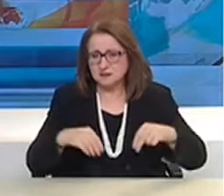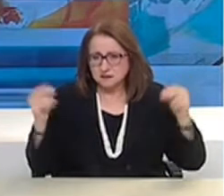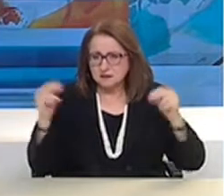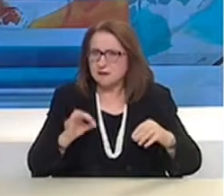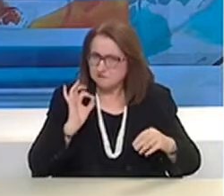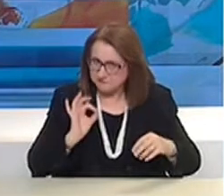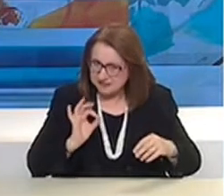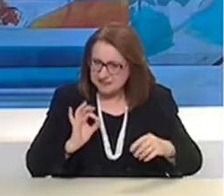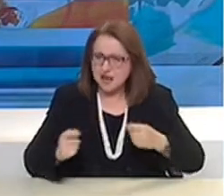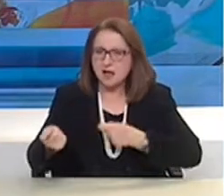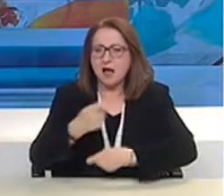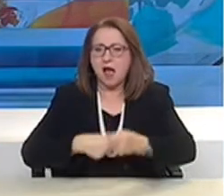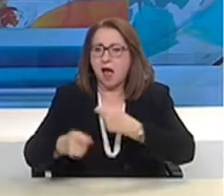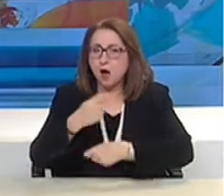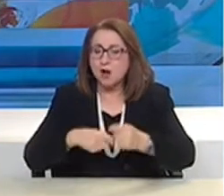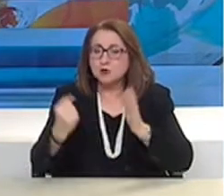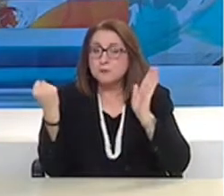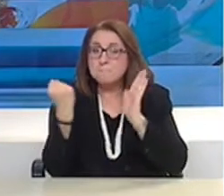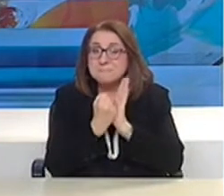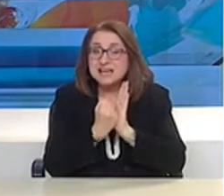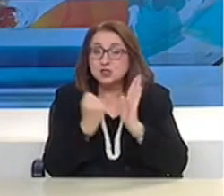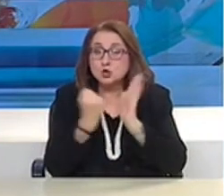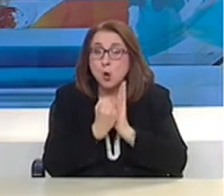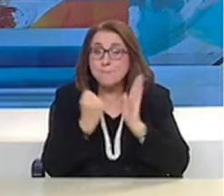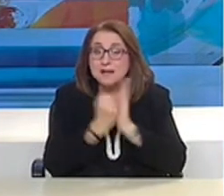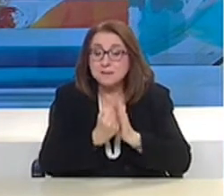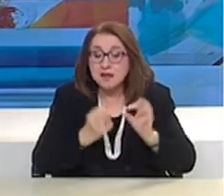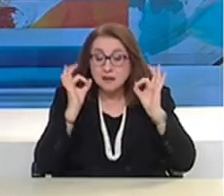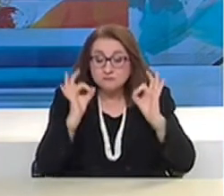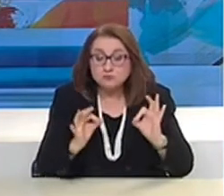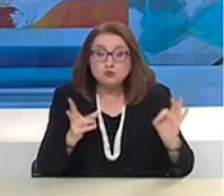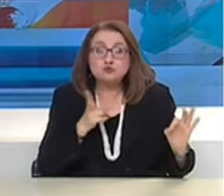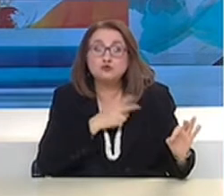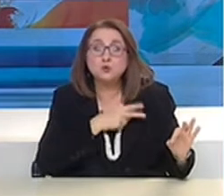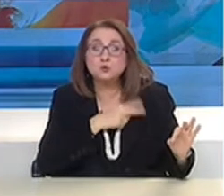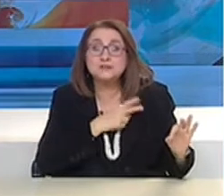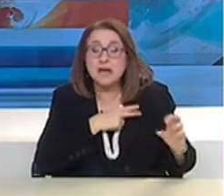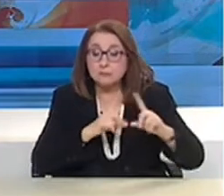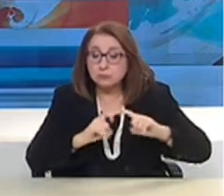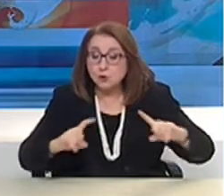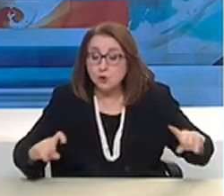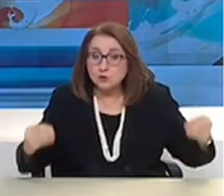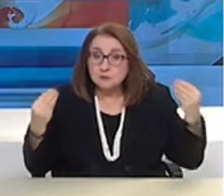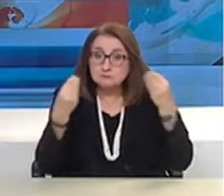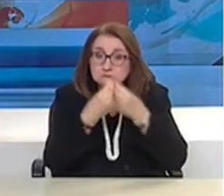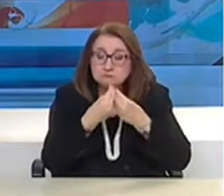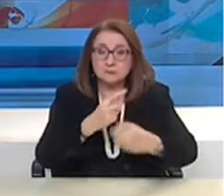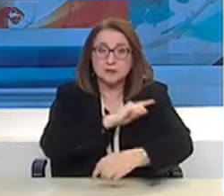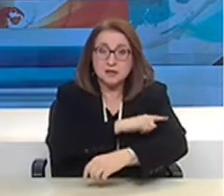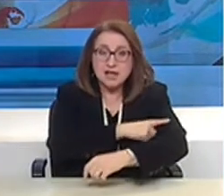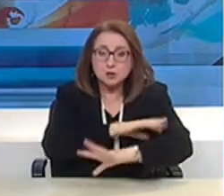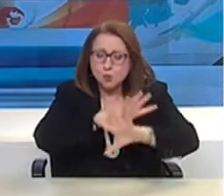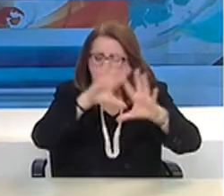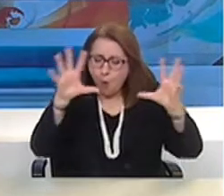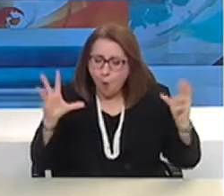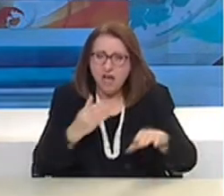και αγοράζουμε προϊόντα πιστοποιημένα, κατάλληλα για ιατρική χρήση και με όλες τις βεβαιώσεις οι οποίες